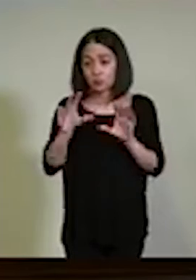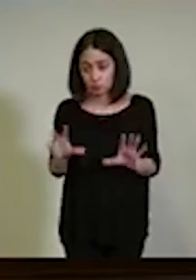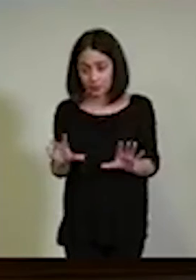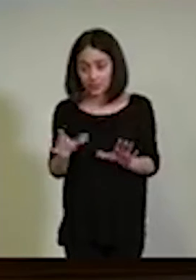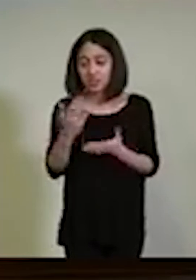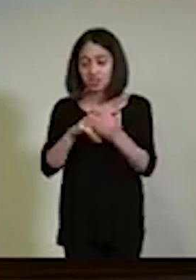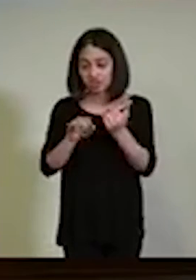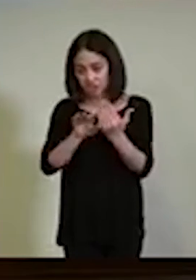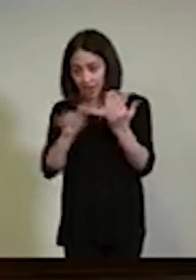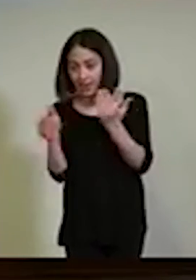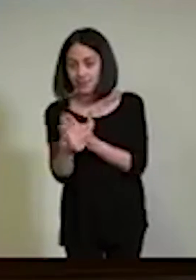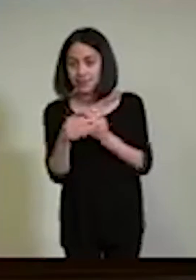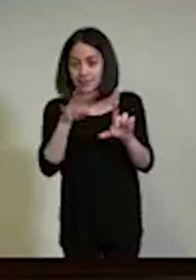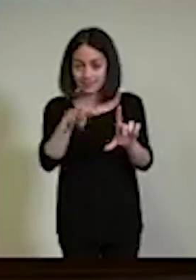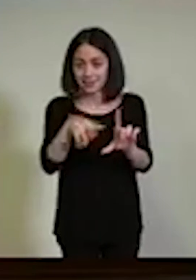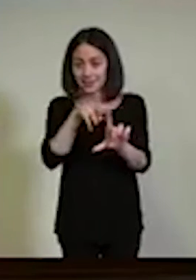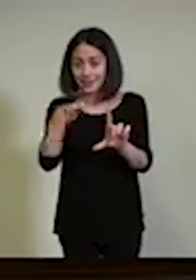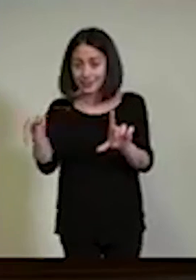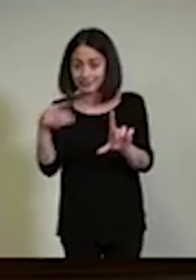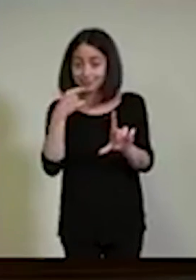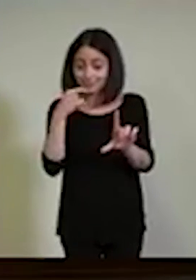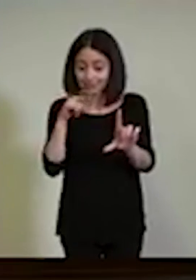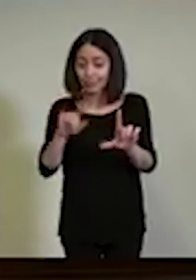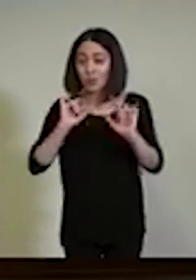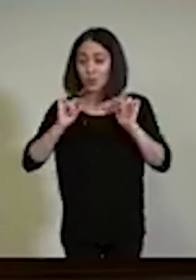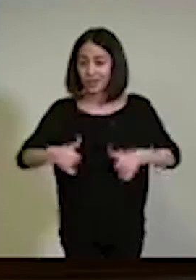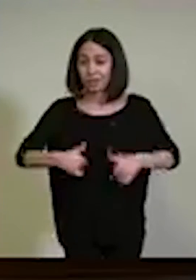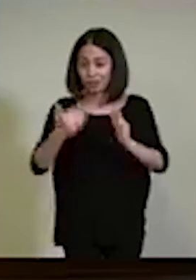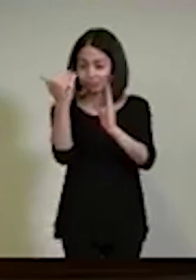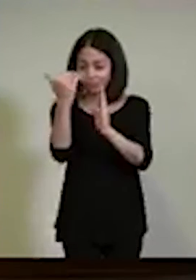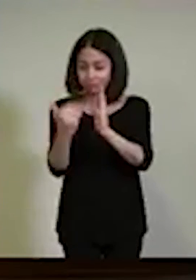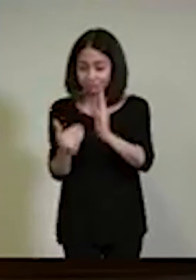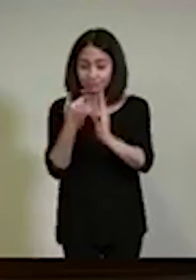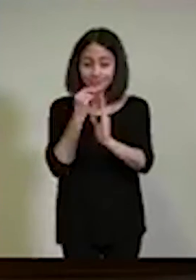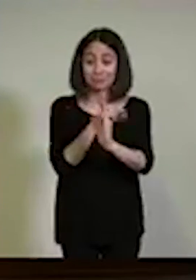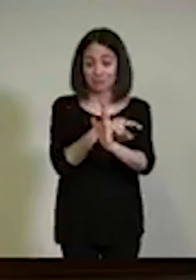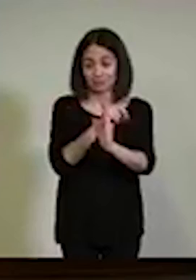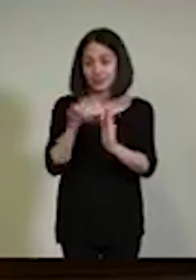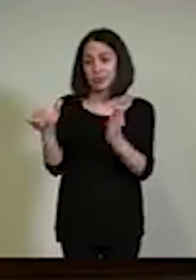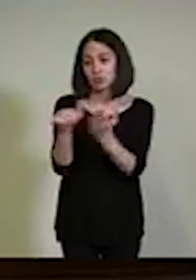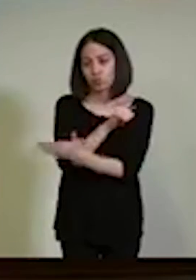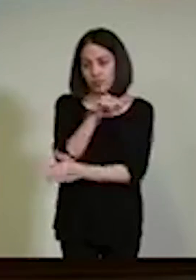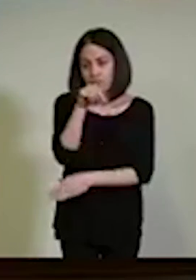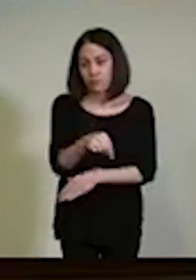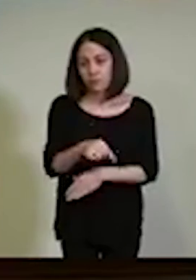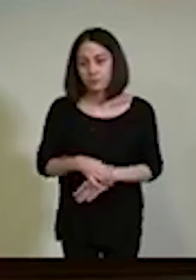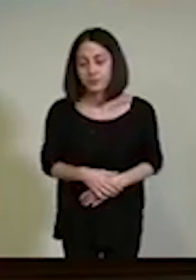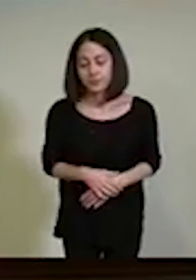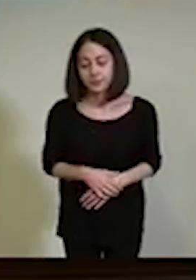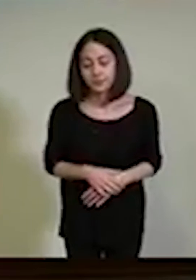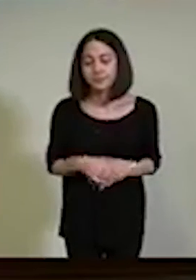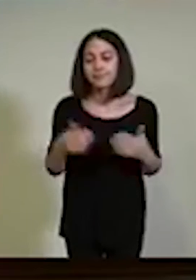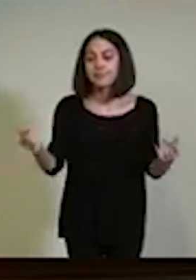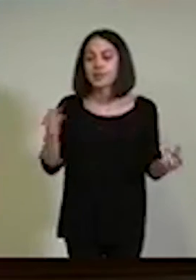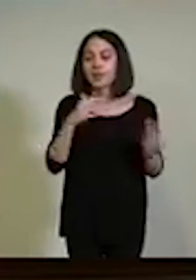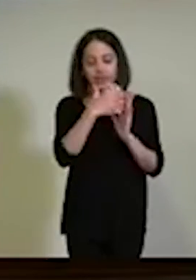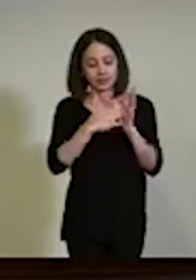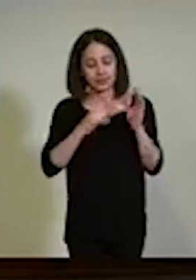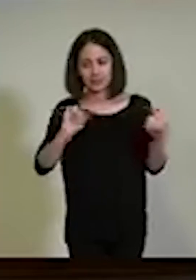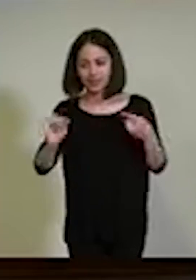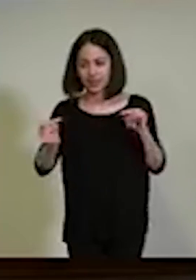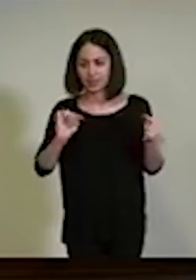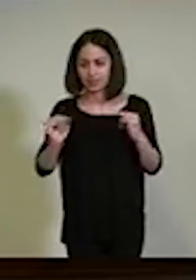du tableau l'école Dupaty. Voilà, cette délibération a pour objectif d'asseoir la